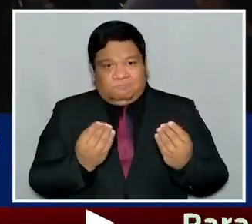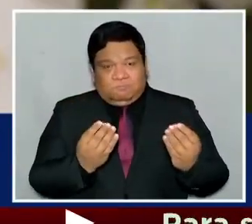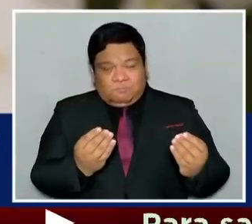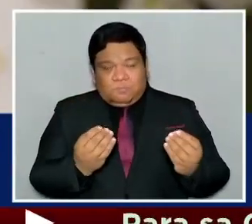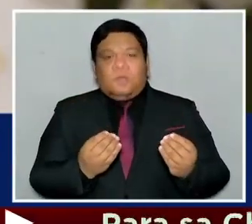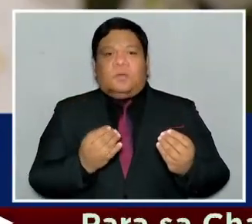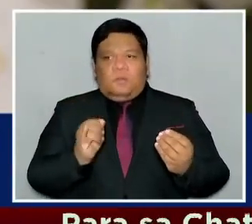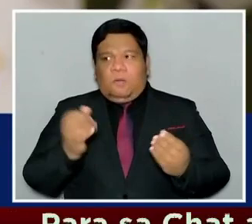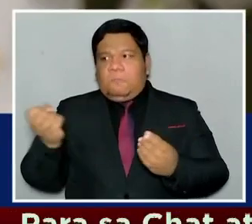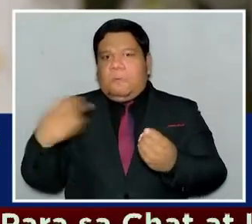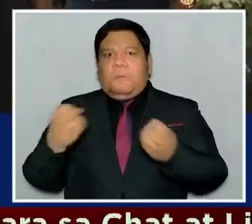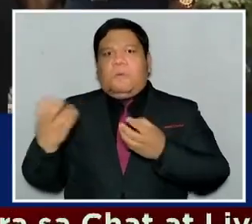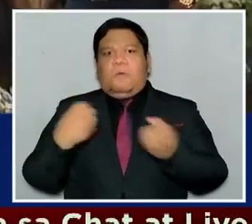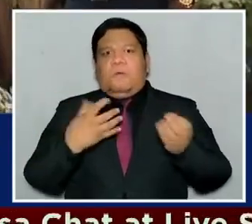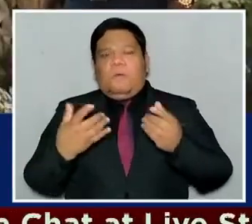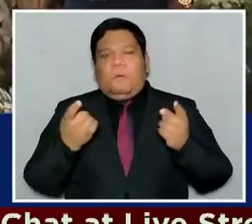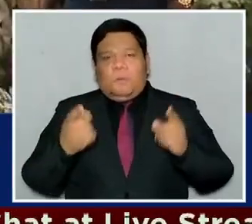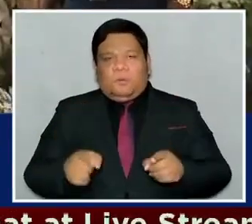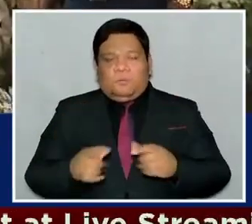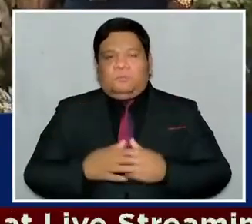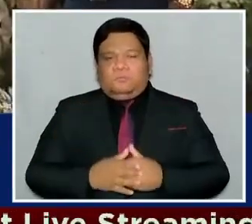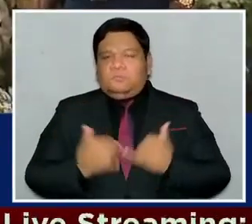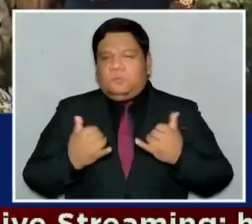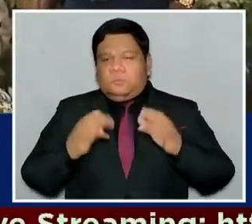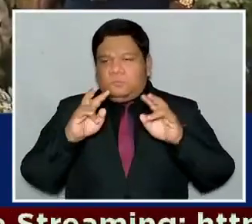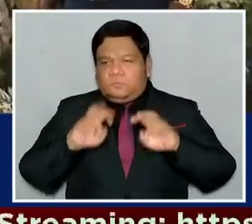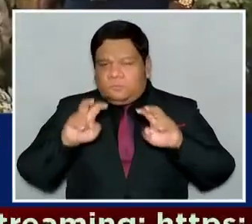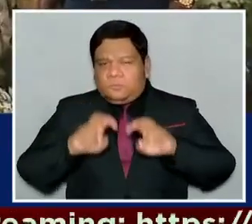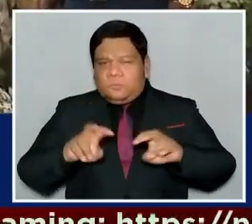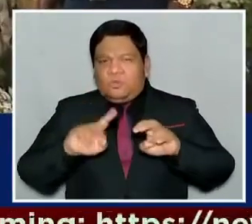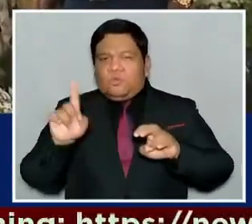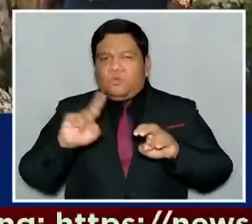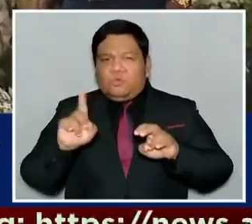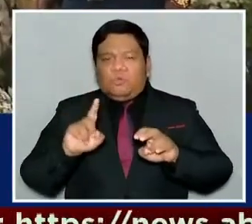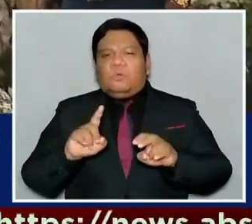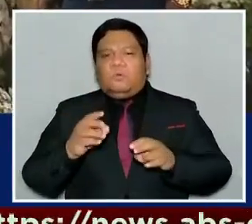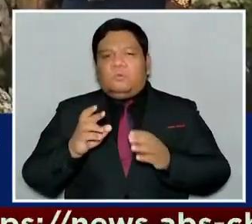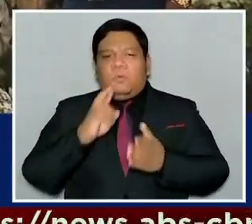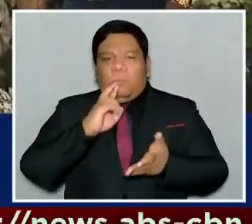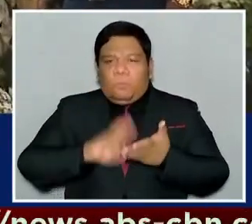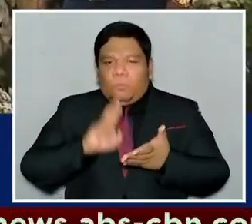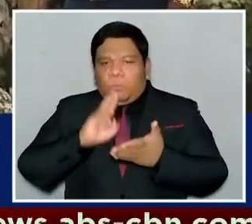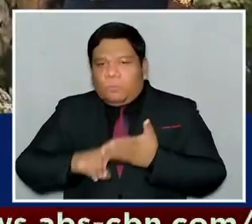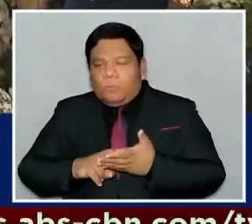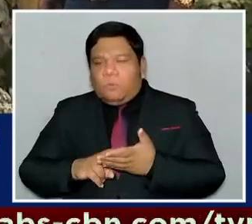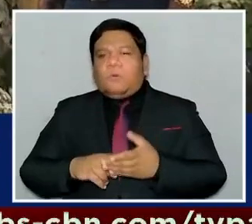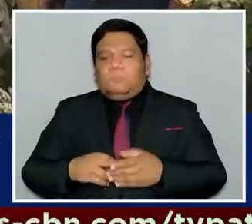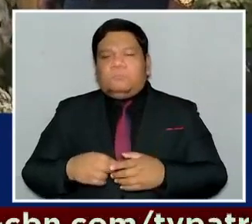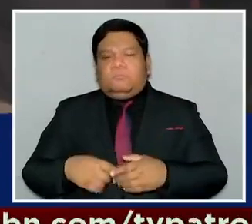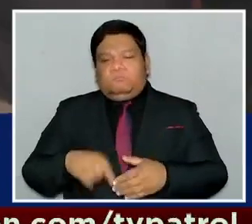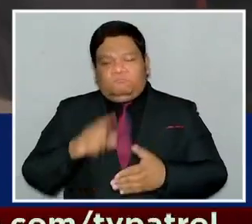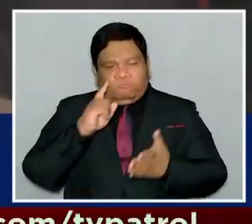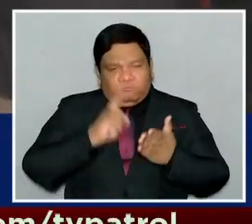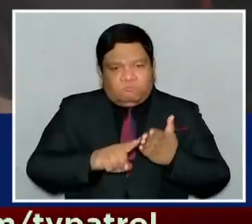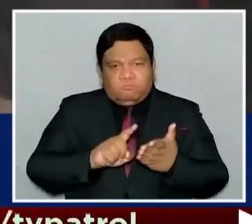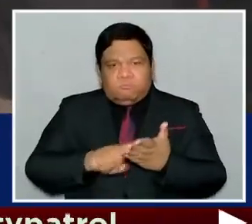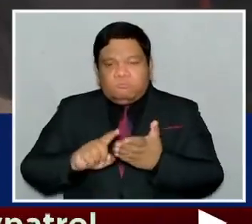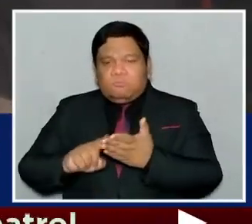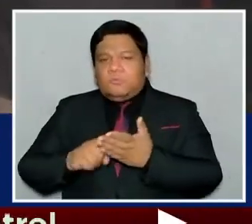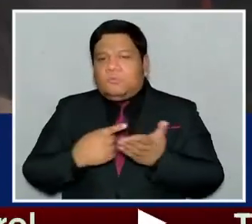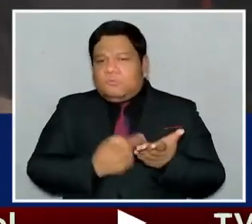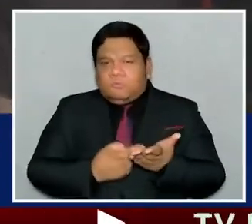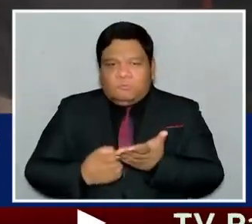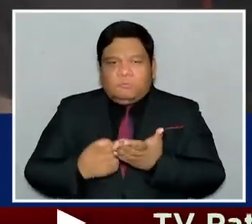kalihim, binubusisi na nila ang nakakalap na intelligence reports at iisa-isahin ang pagtalakay